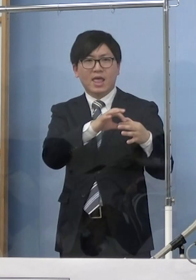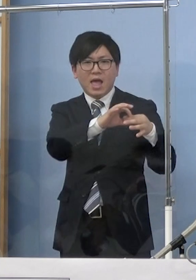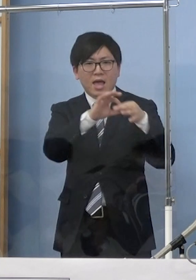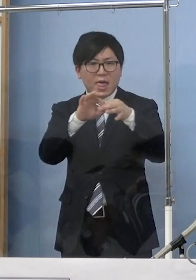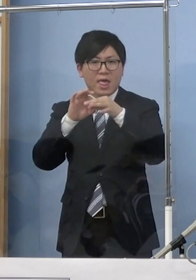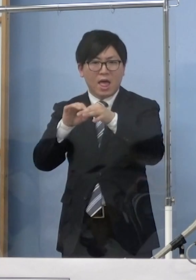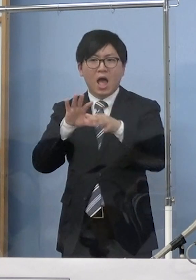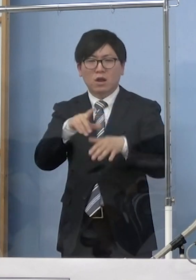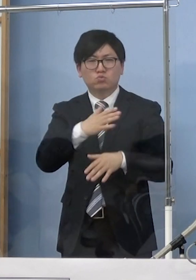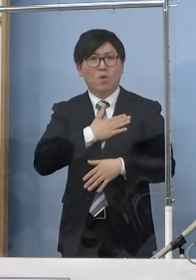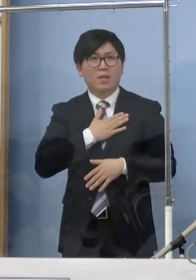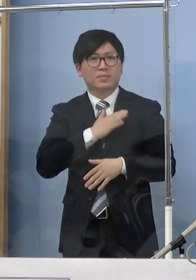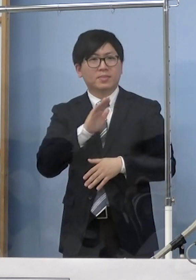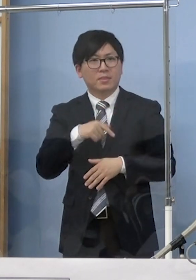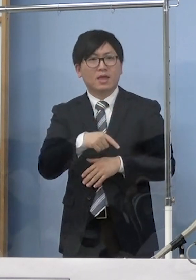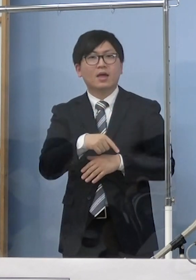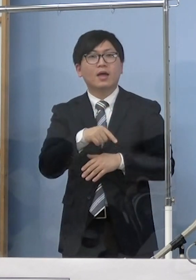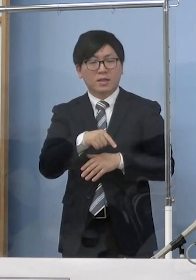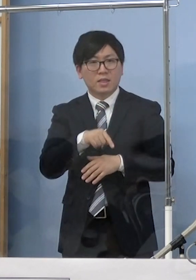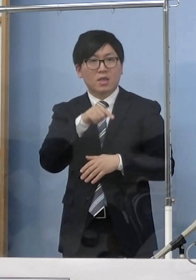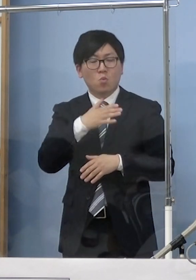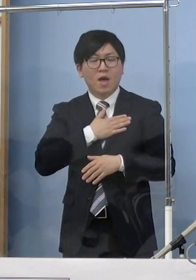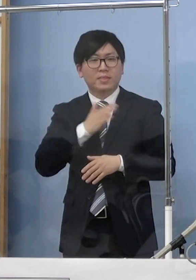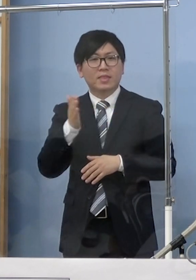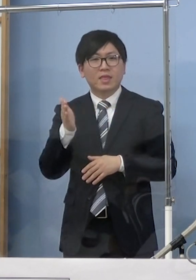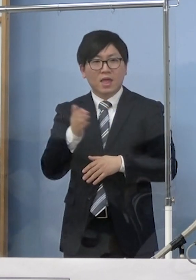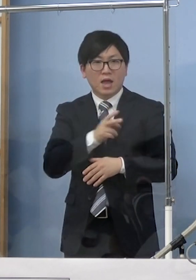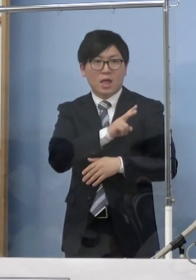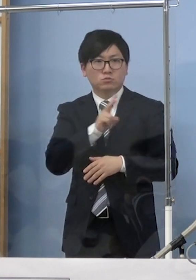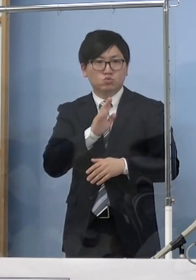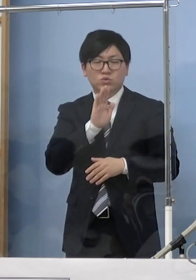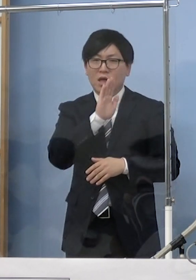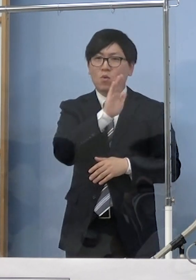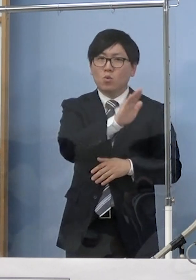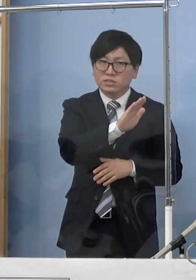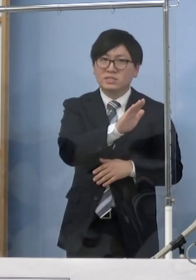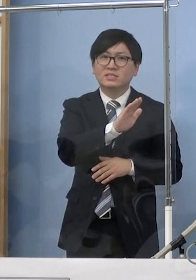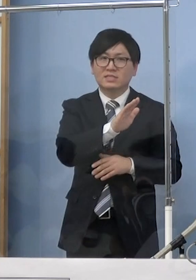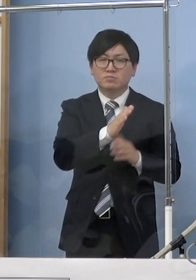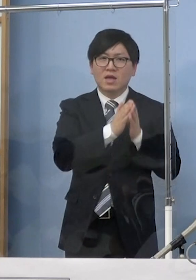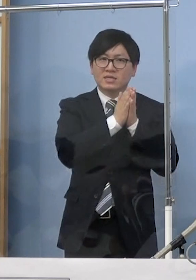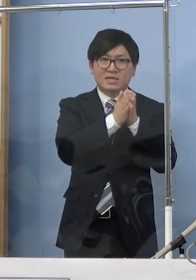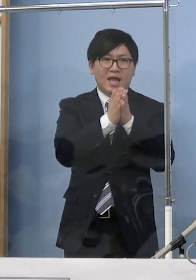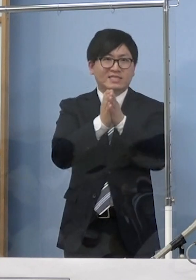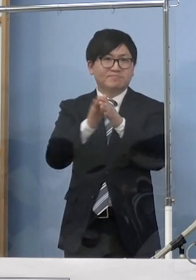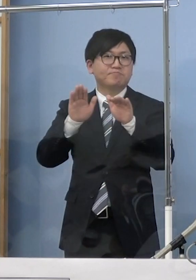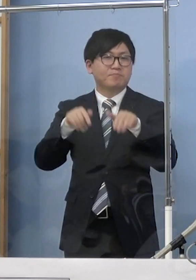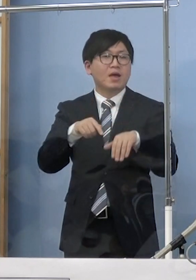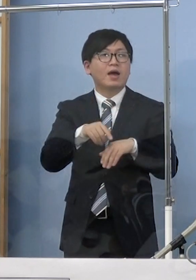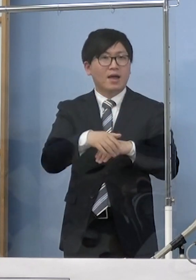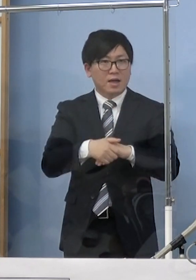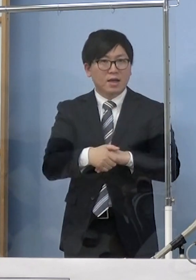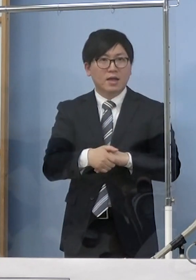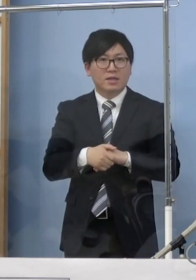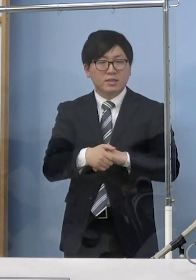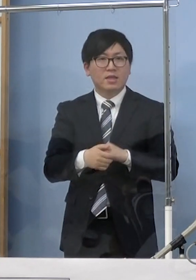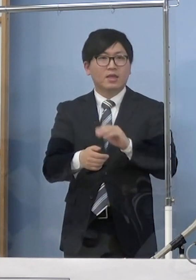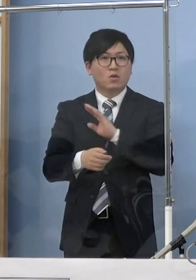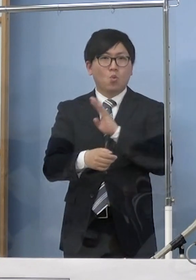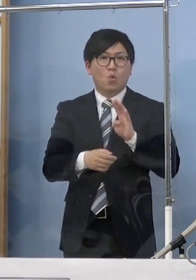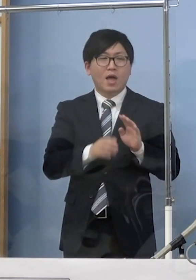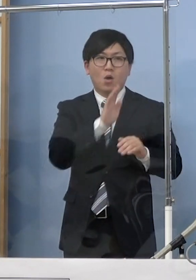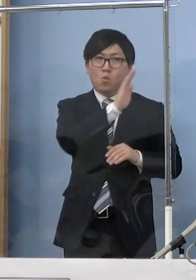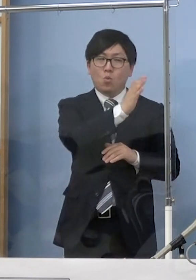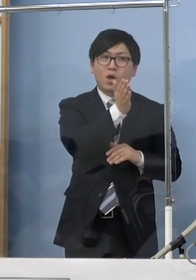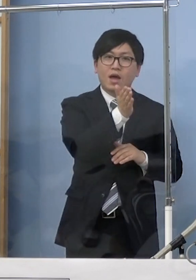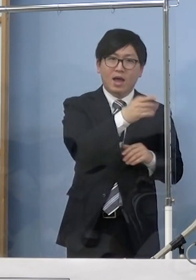後にかけさせていただくという形を取らせていただき、その4日後から時短スタートと、